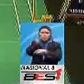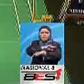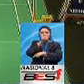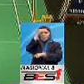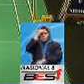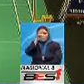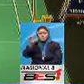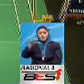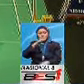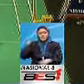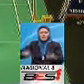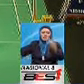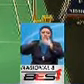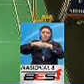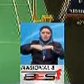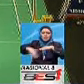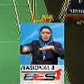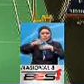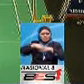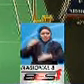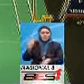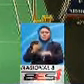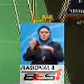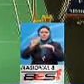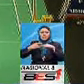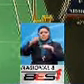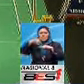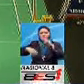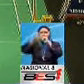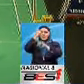kembali konsisten di penghujung set pertama untuk menang